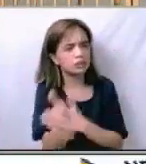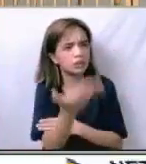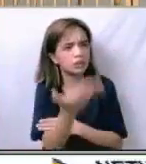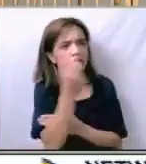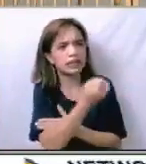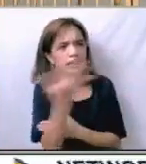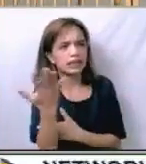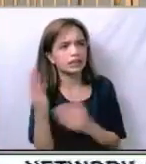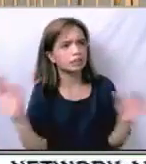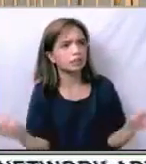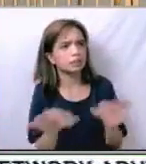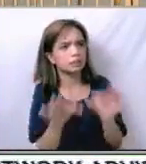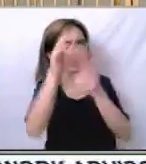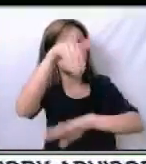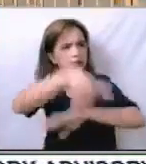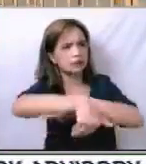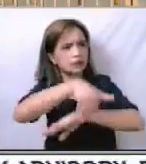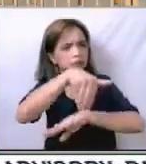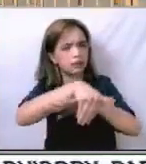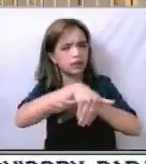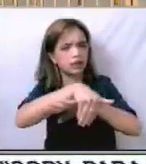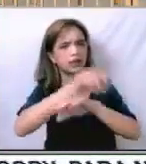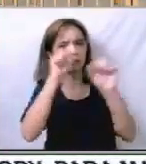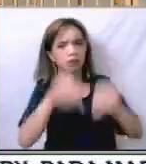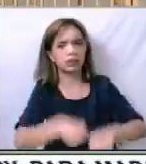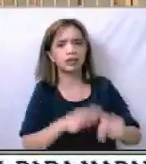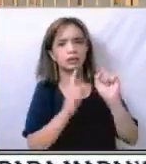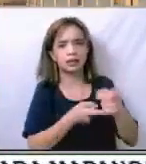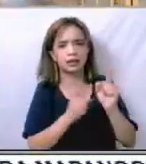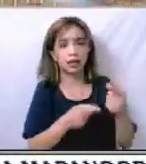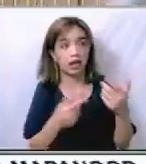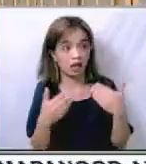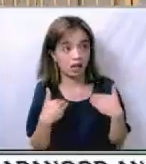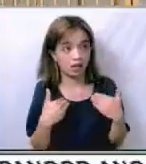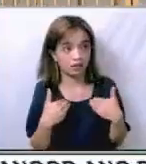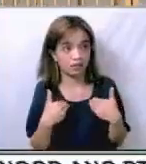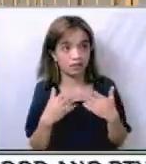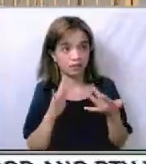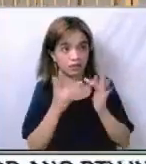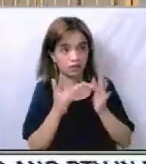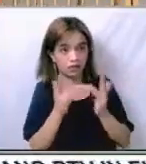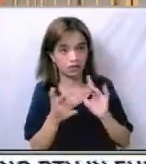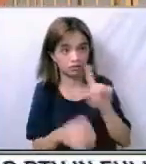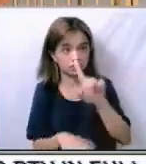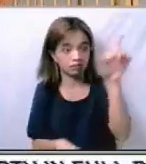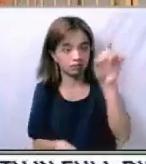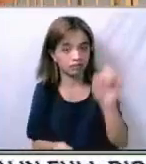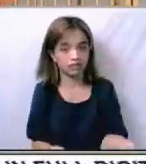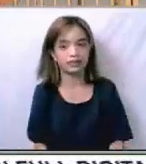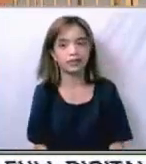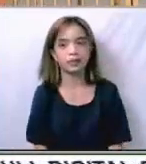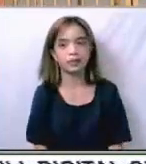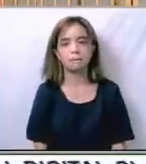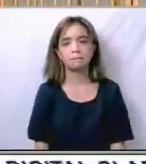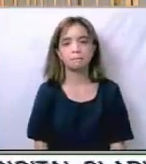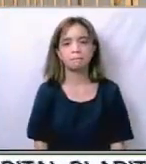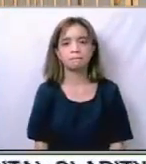misa sa gabi na pwedeng daluhan ng ating mga kababayan? At meron din bang virtual, Clizel?